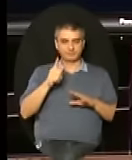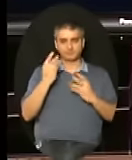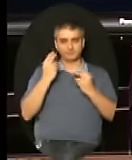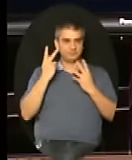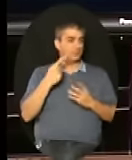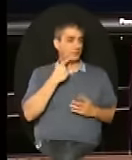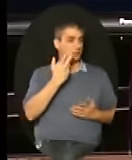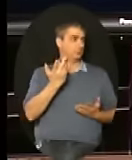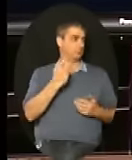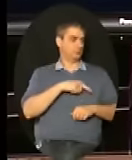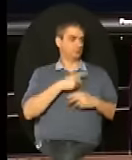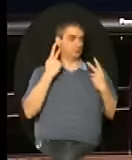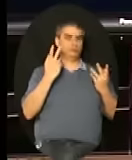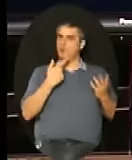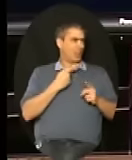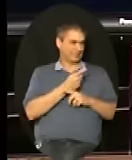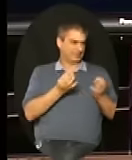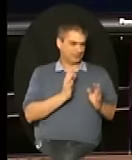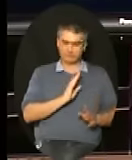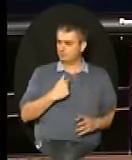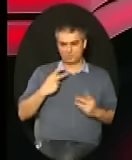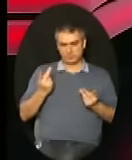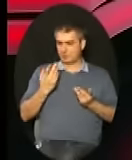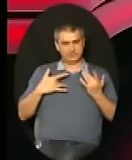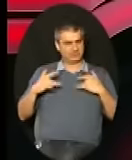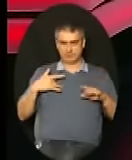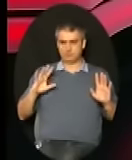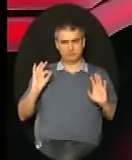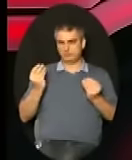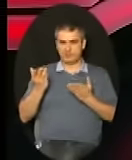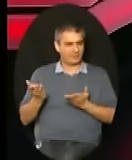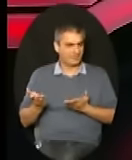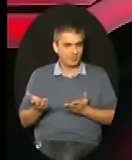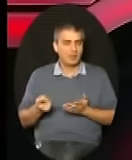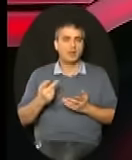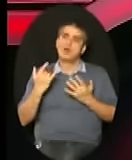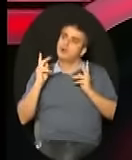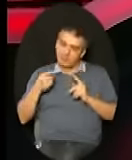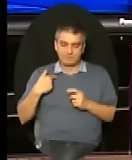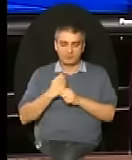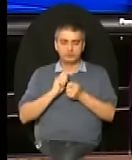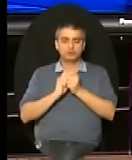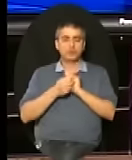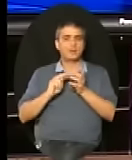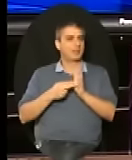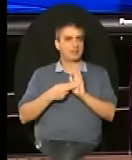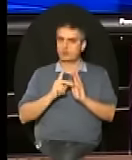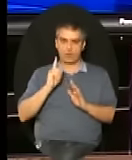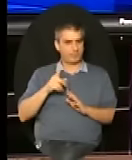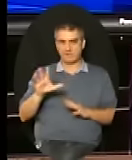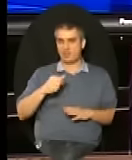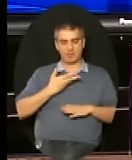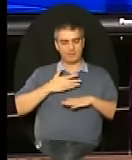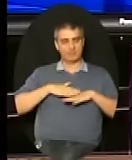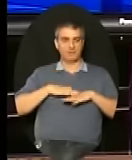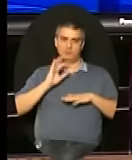חשוב. לא, גודל השעה וכדומה, לא בציניות. אני מעולם לא חיפשתי תירוצים של הדברים האלה. גודל השעה מחייב שינוי מדיניות, הוא לא מחייב לקחת